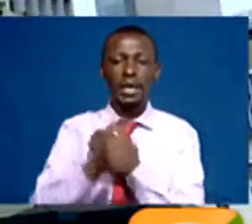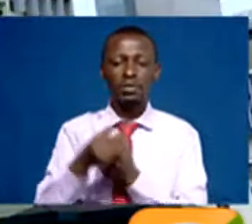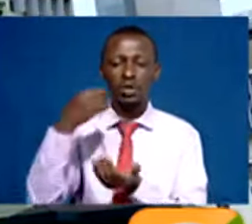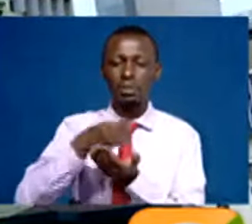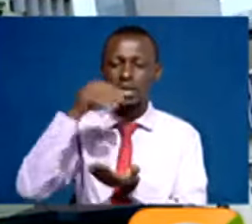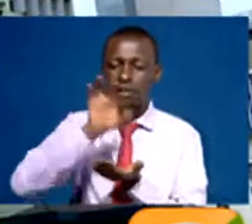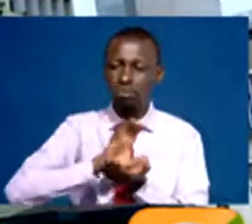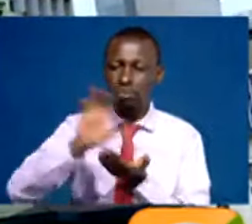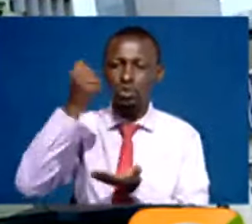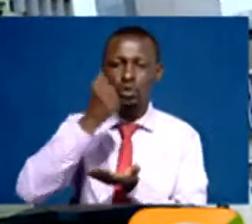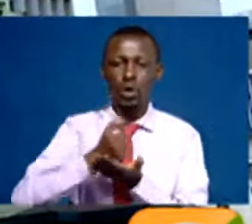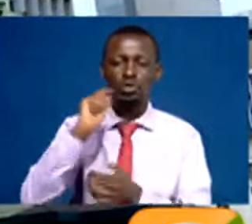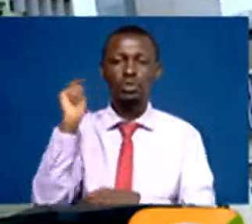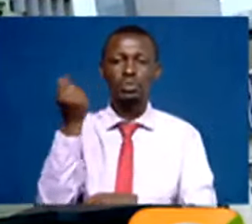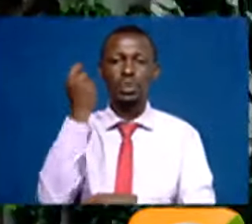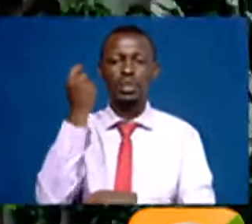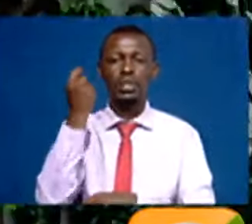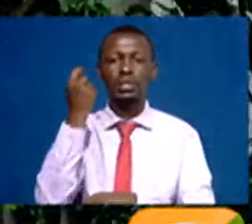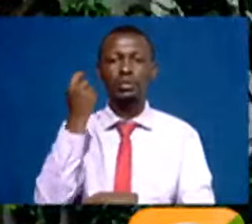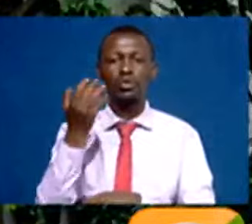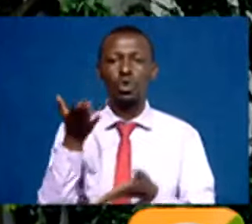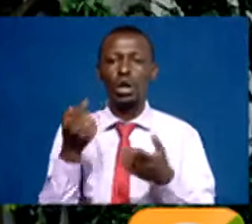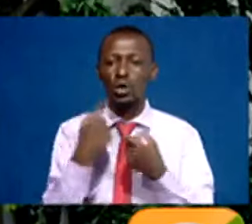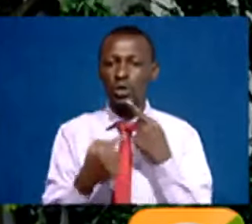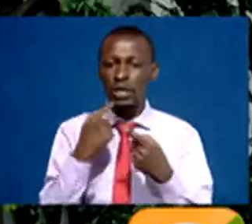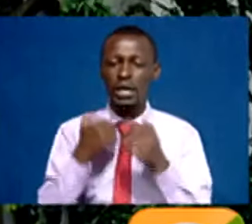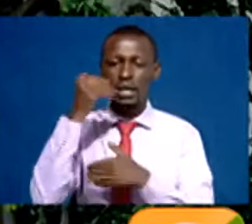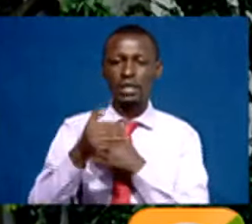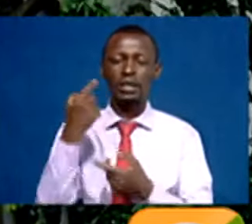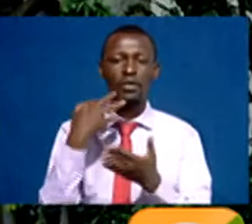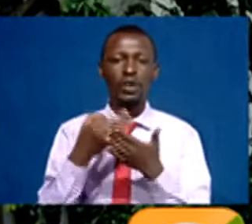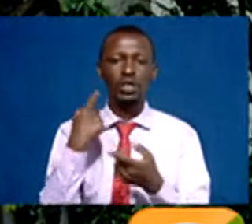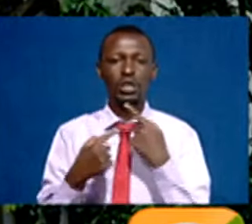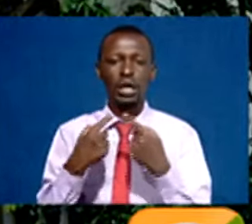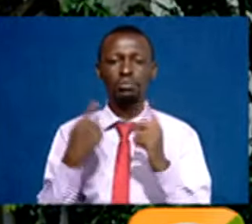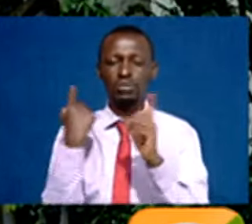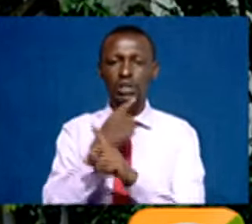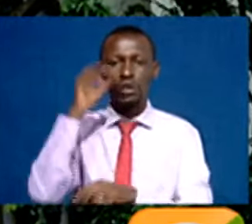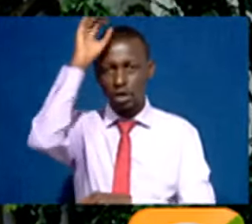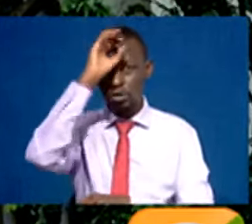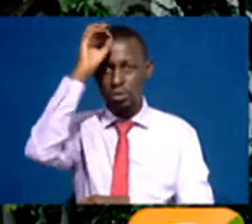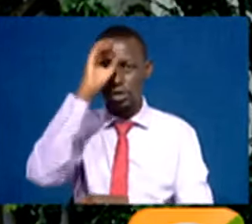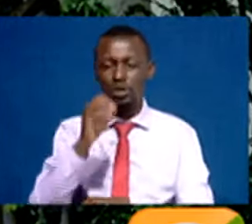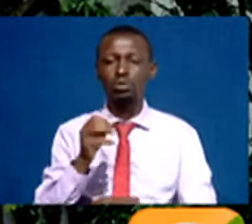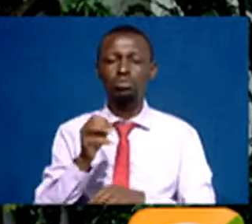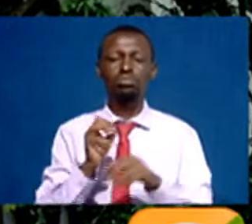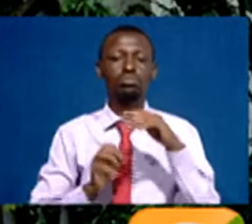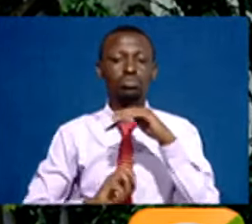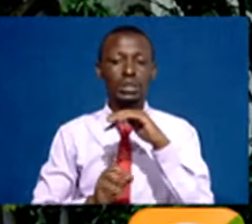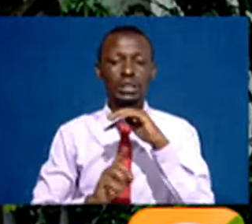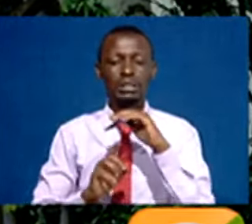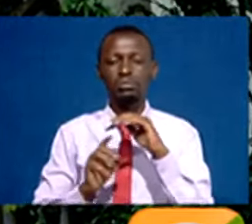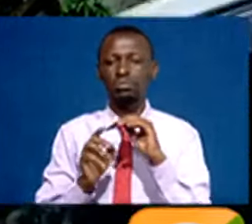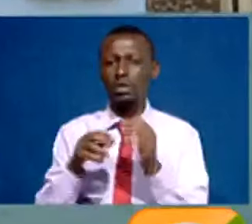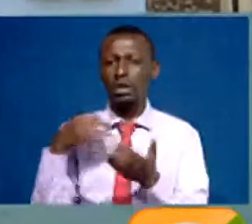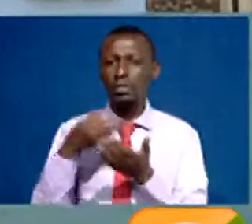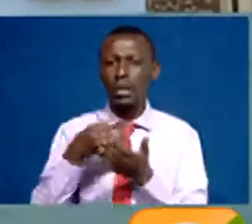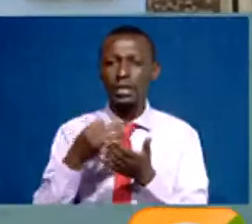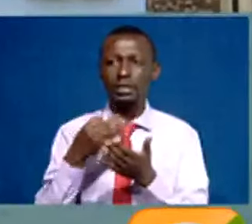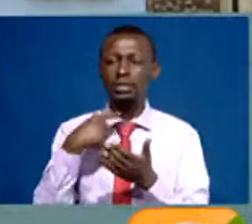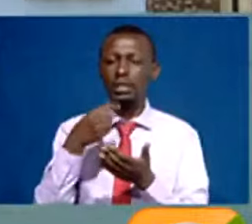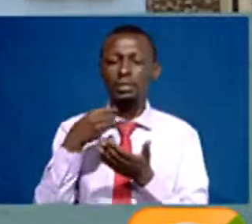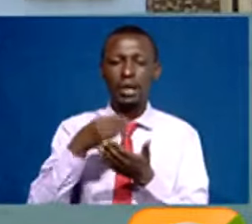katika mwaka huu na mwaka ujao wa fedha ukitoa taswira tofauti. Wizara ya fedha imependekeza kupunguzwa kwa mgao wa fedha kwa ofisi hizo za rais,